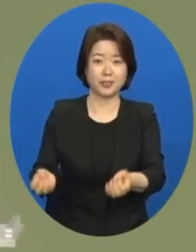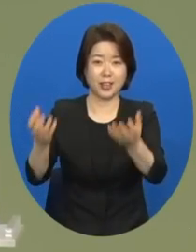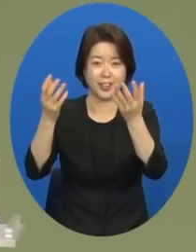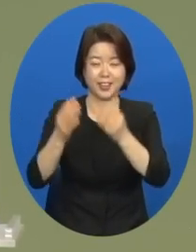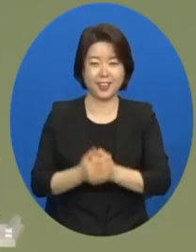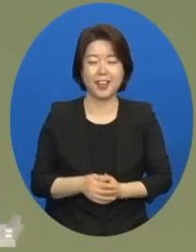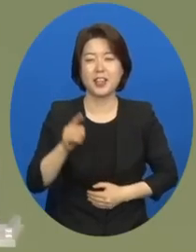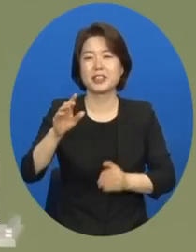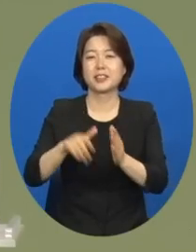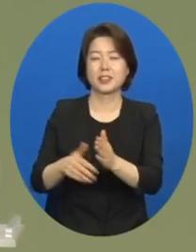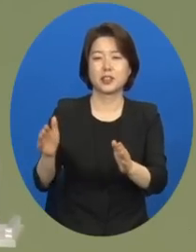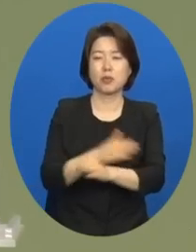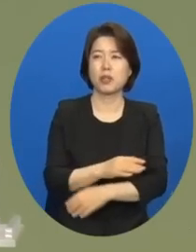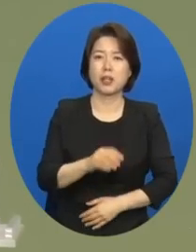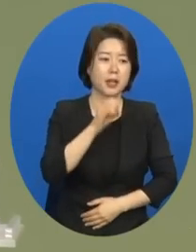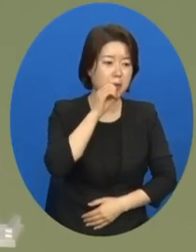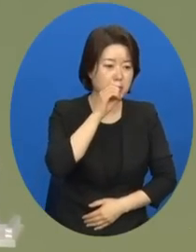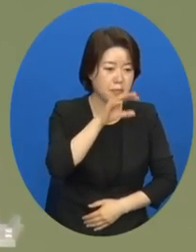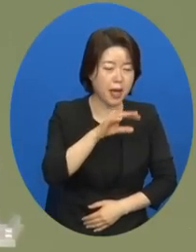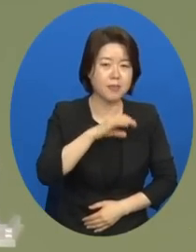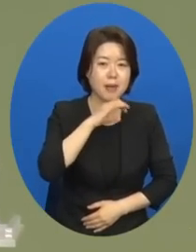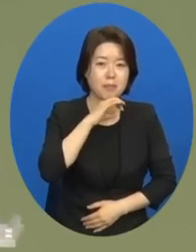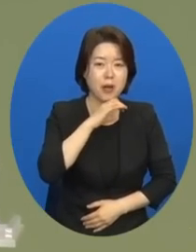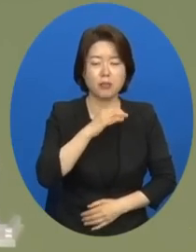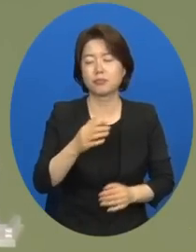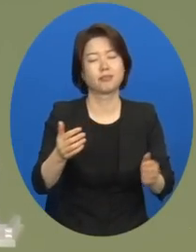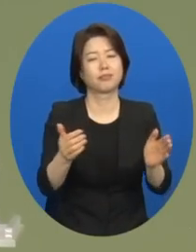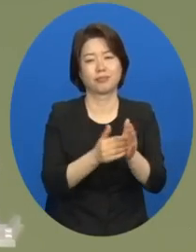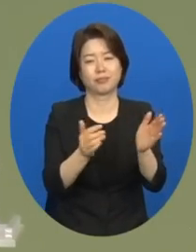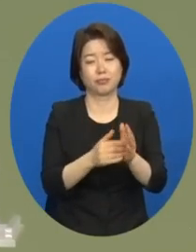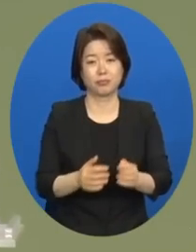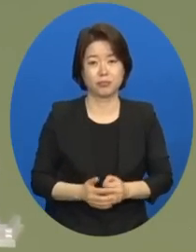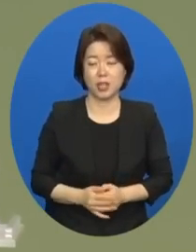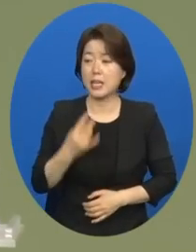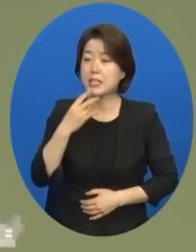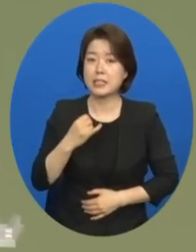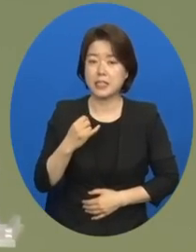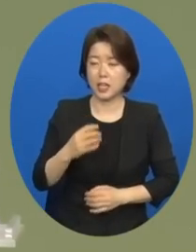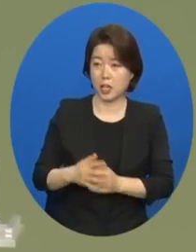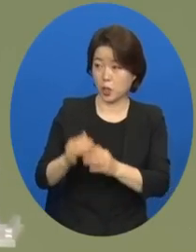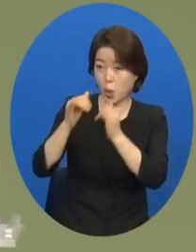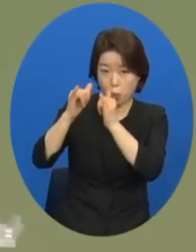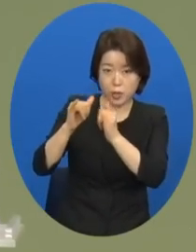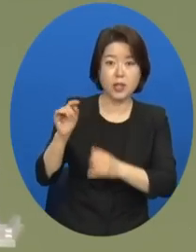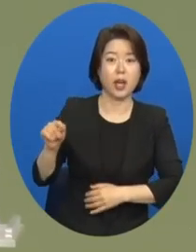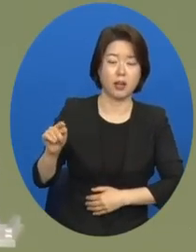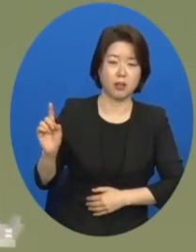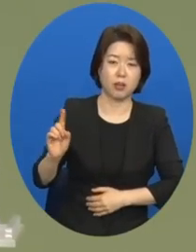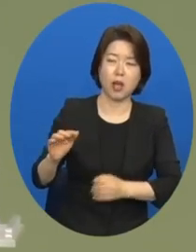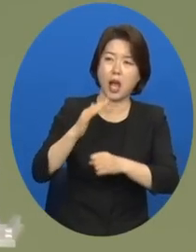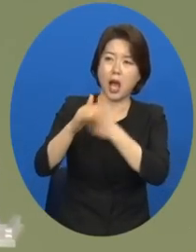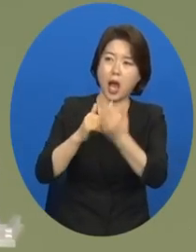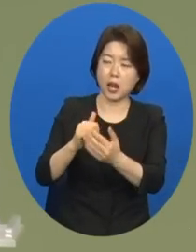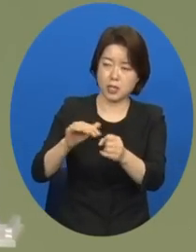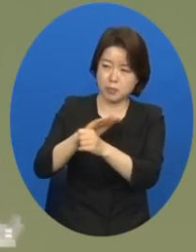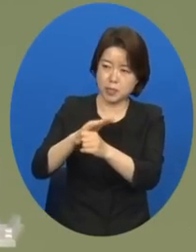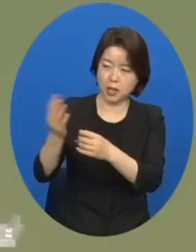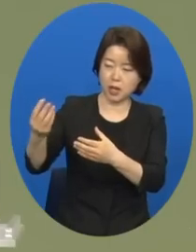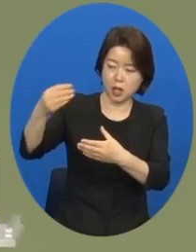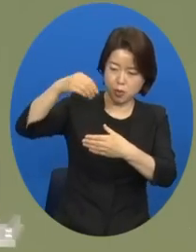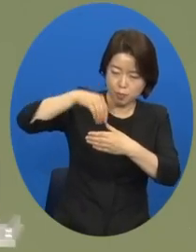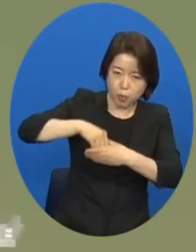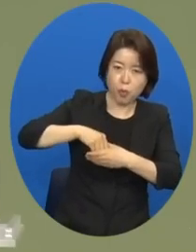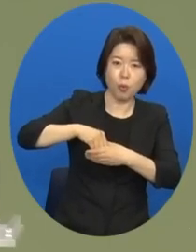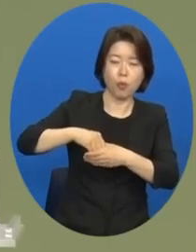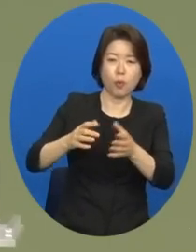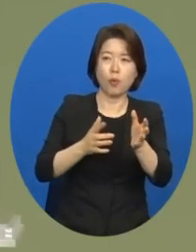그때부터 제가 입을 다물었어요 그러니까 사라가 위대한게 전혀 아니에요 이렇게 하나님의 사랑이 들어가서 이제